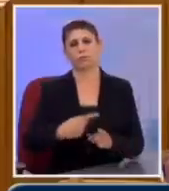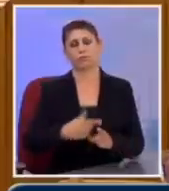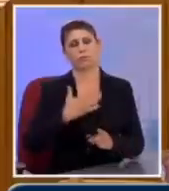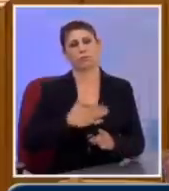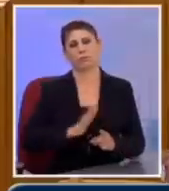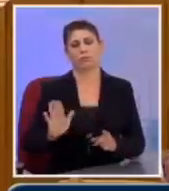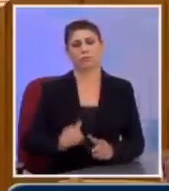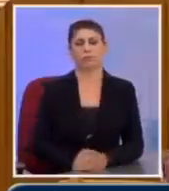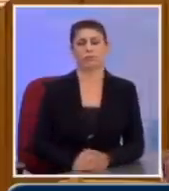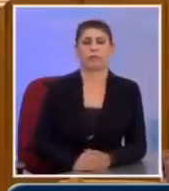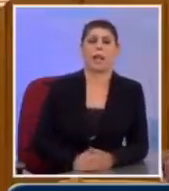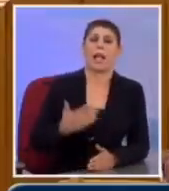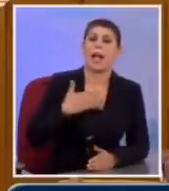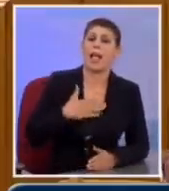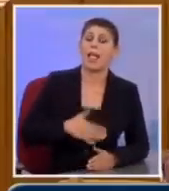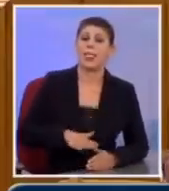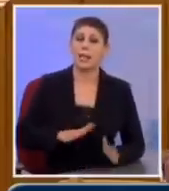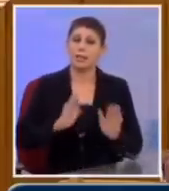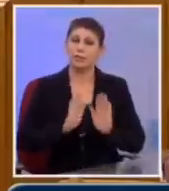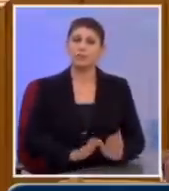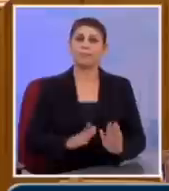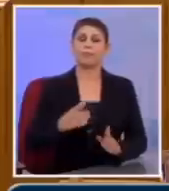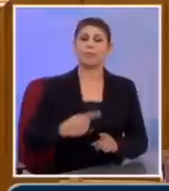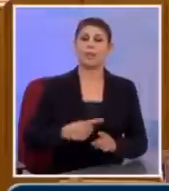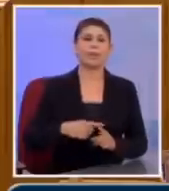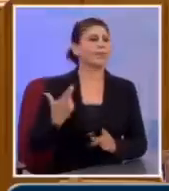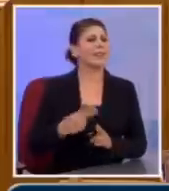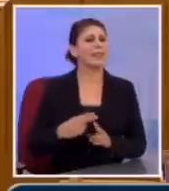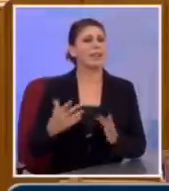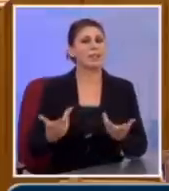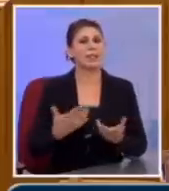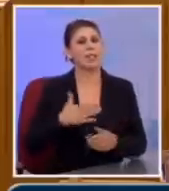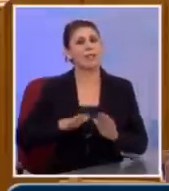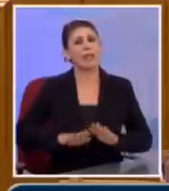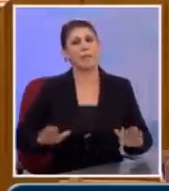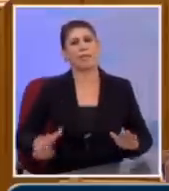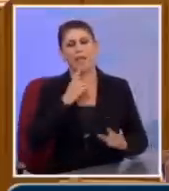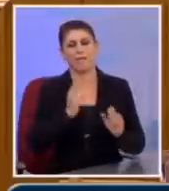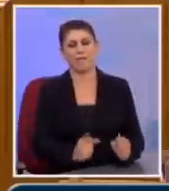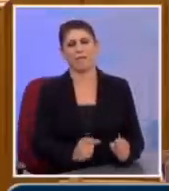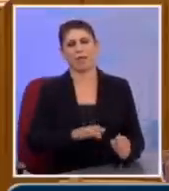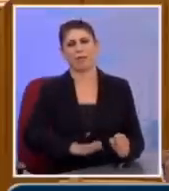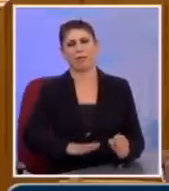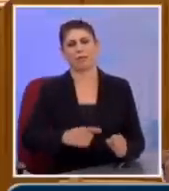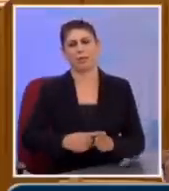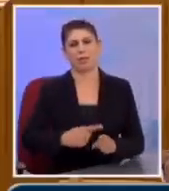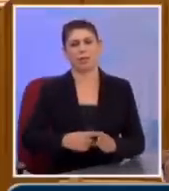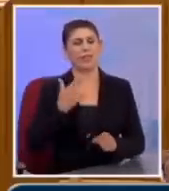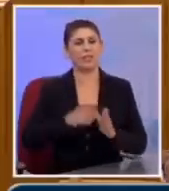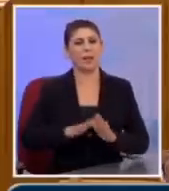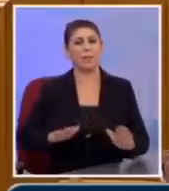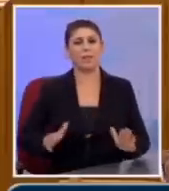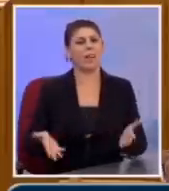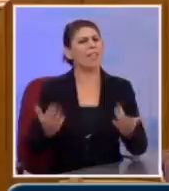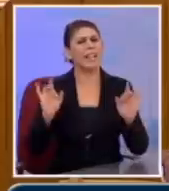Και θέλουν να μείνουν στην Ελλάδα κυρίως γιατί θέλουν να μείνουν τα παιδιά τους. Γιατί τα παιδιά τους δεν